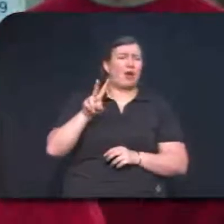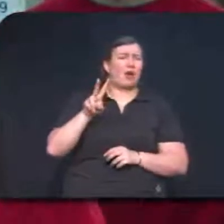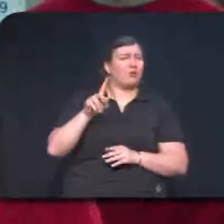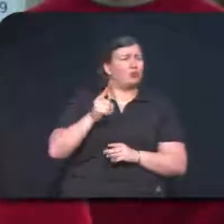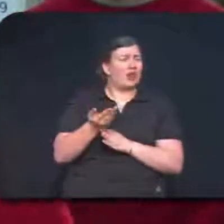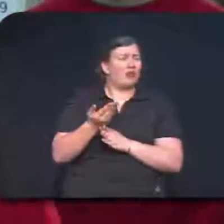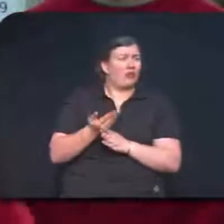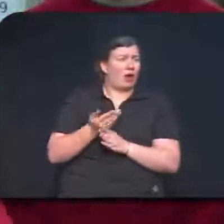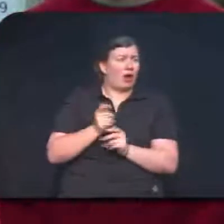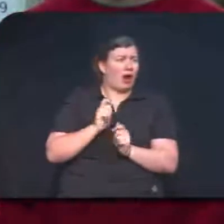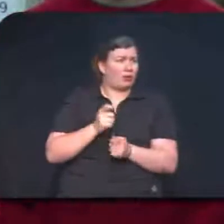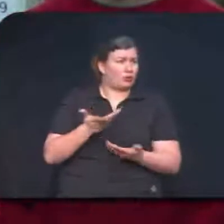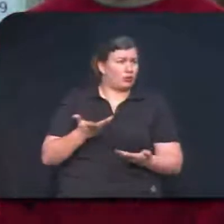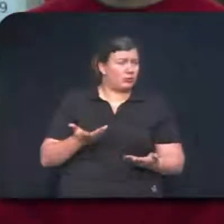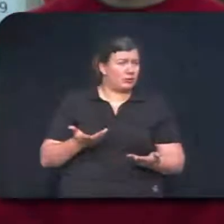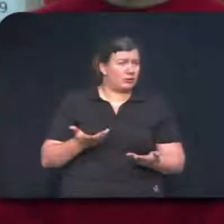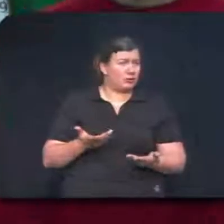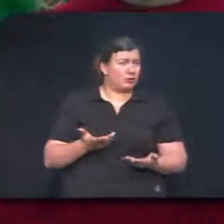nein